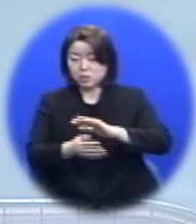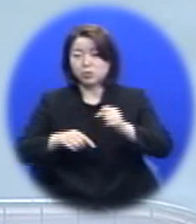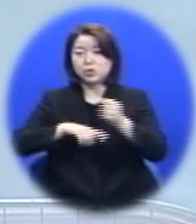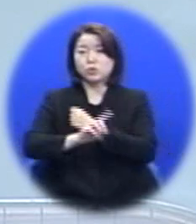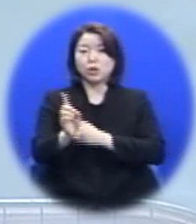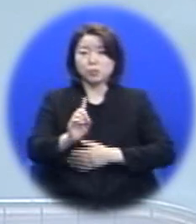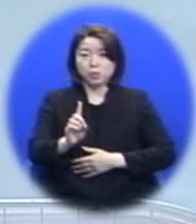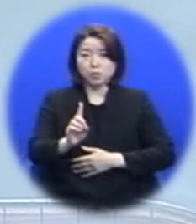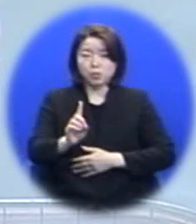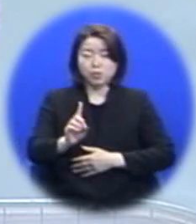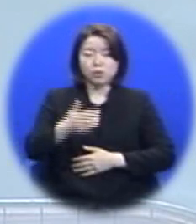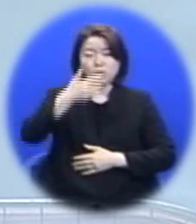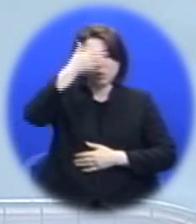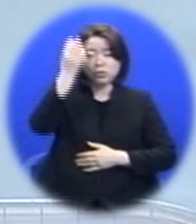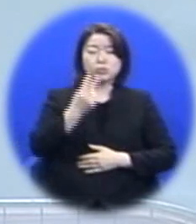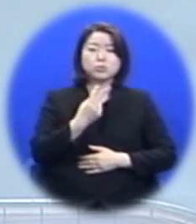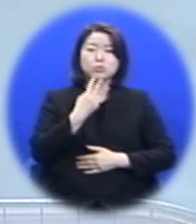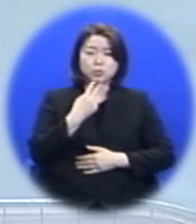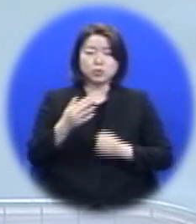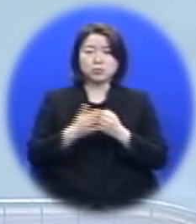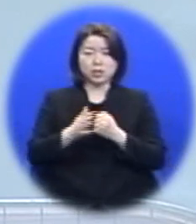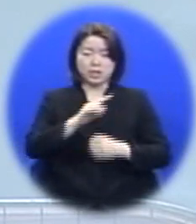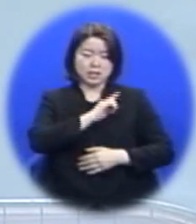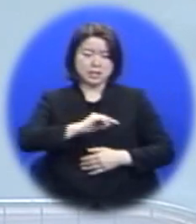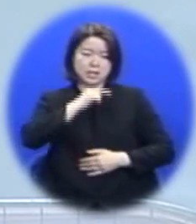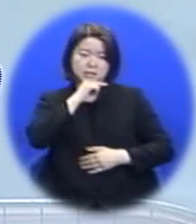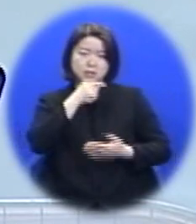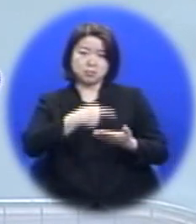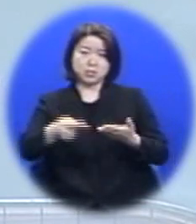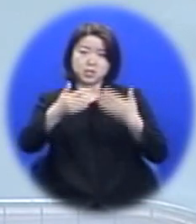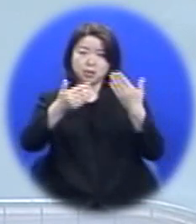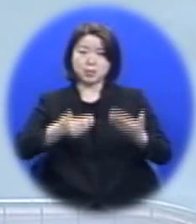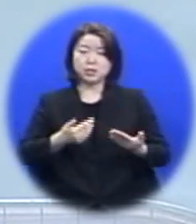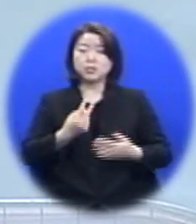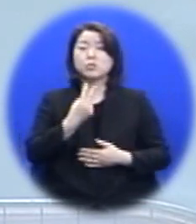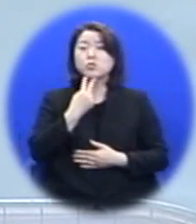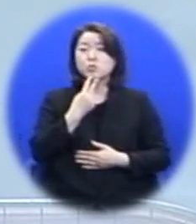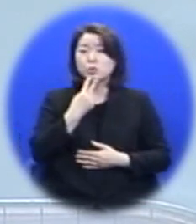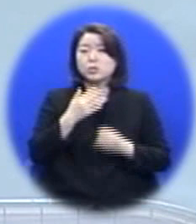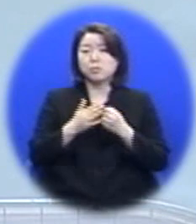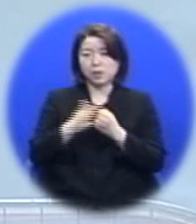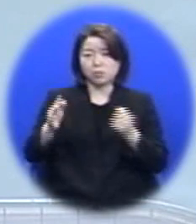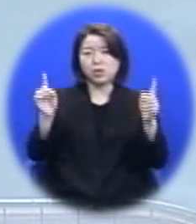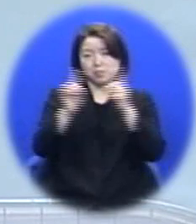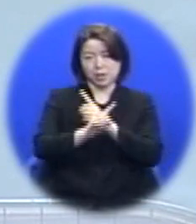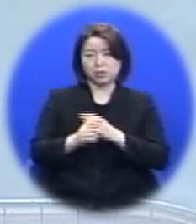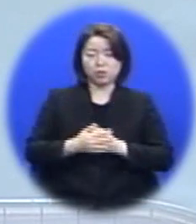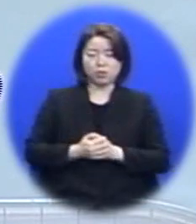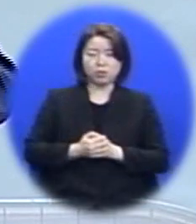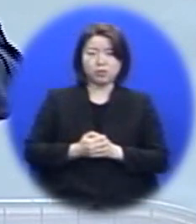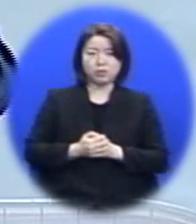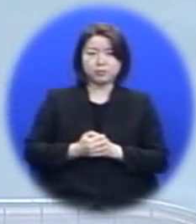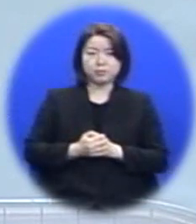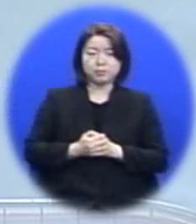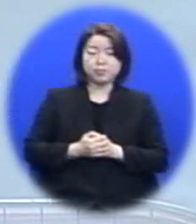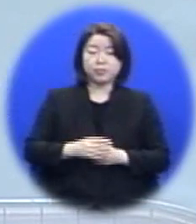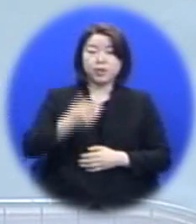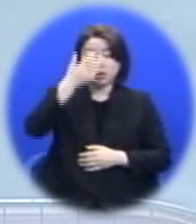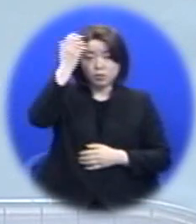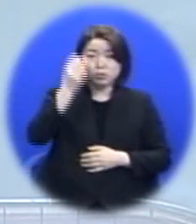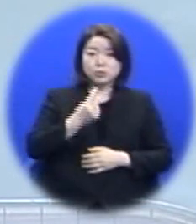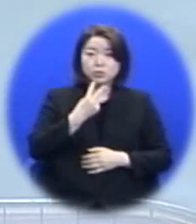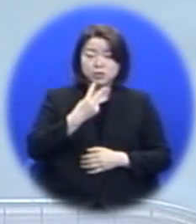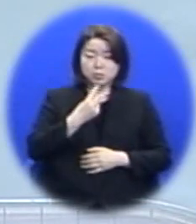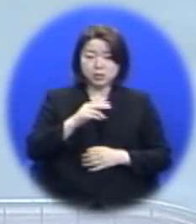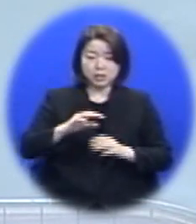요셉 때문에요. 가장 큰 피해를 받았을 요셉 때문에. 요셉이 총리가 되고